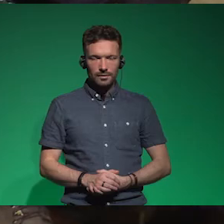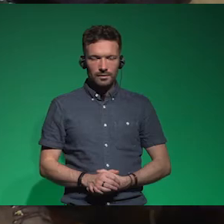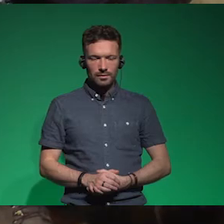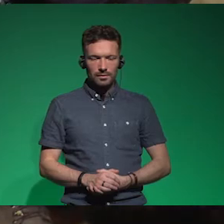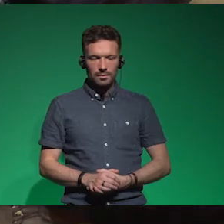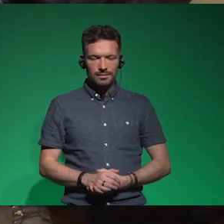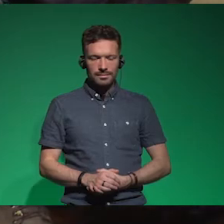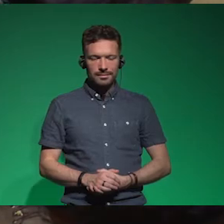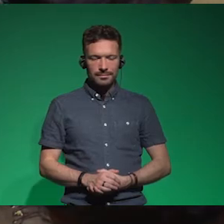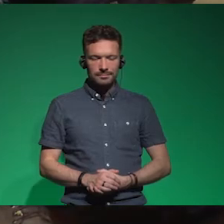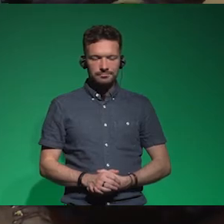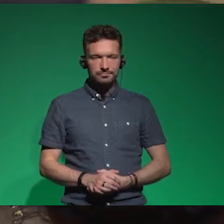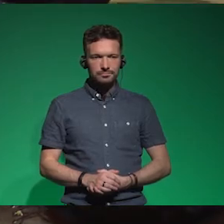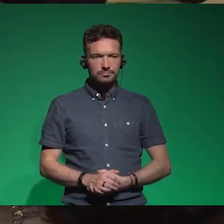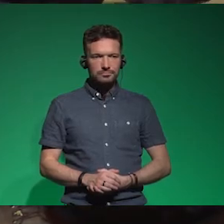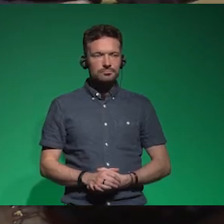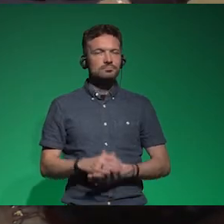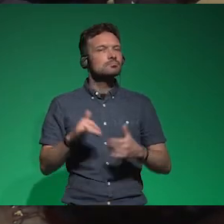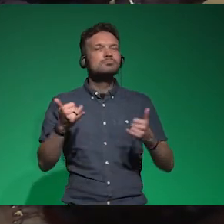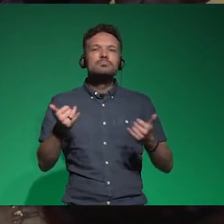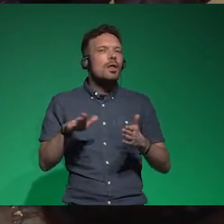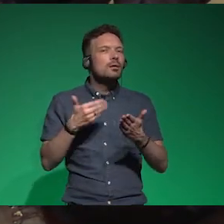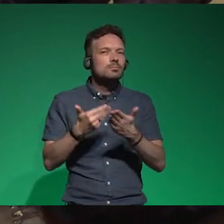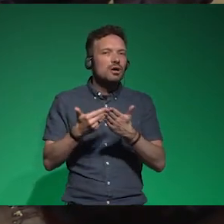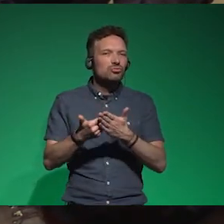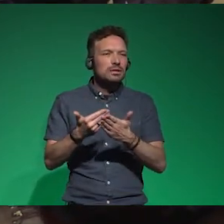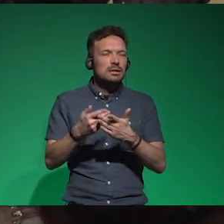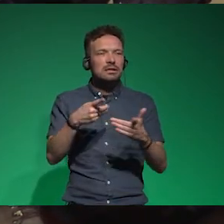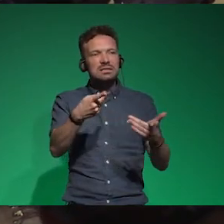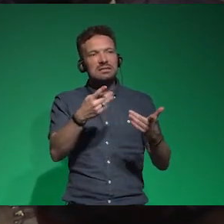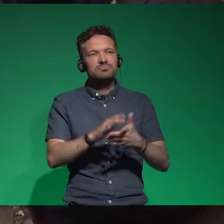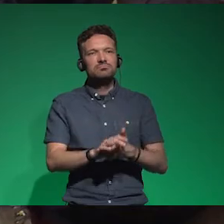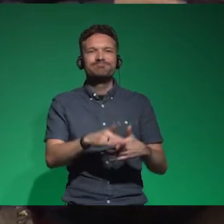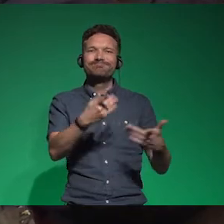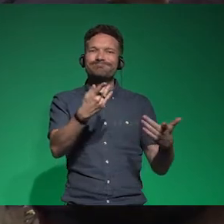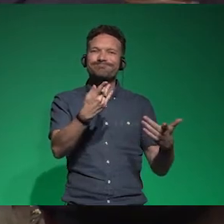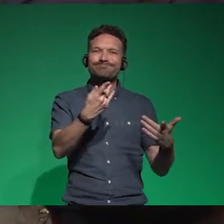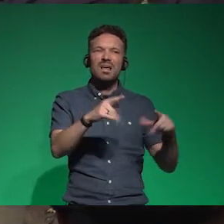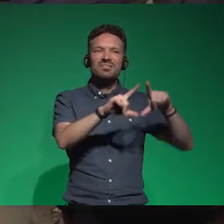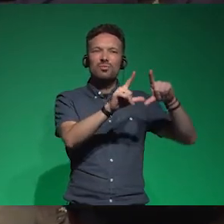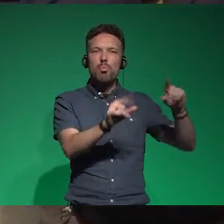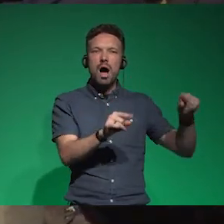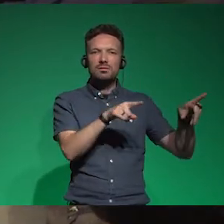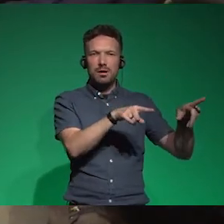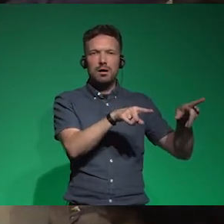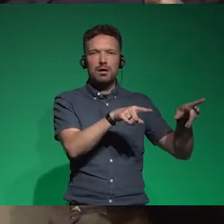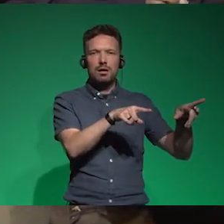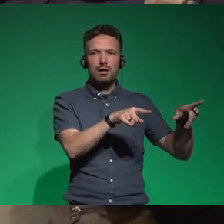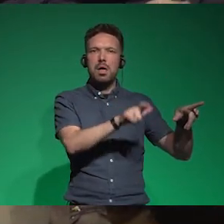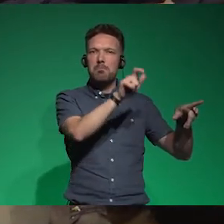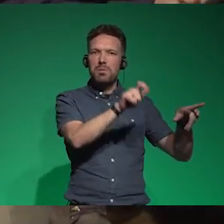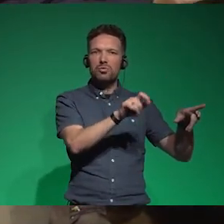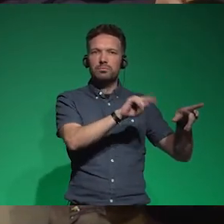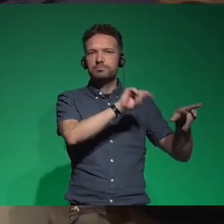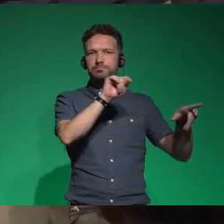different area in Sumatra, but Sumatra is one island, they come from Riau, which is another province, and Jambi is a neighbor province Mambaling.